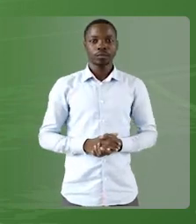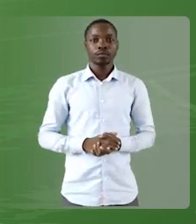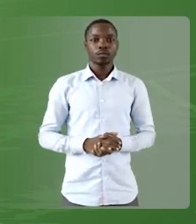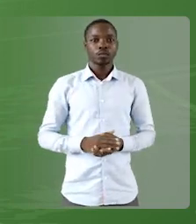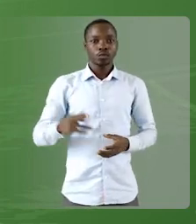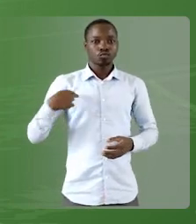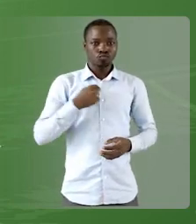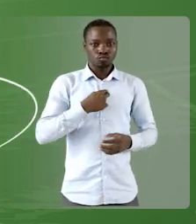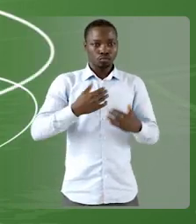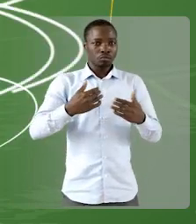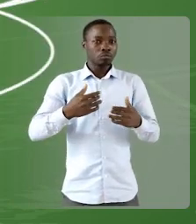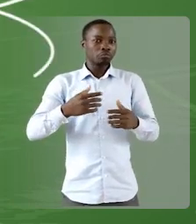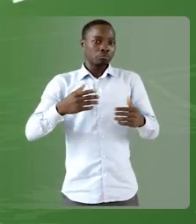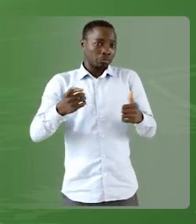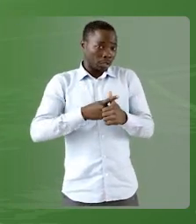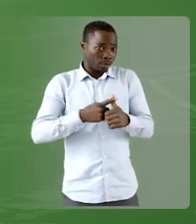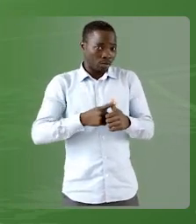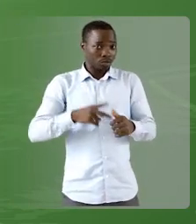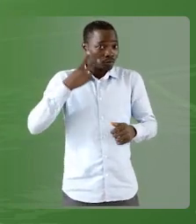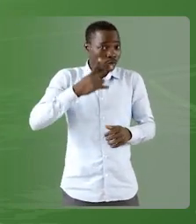Nous allons rechercher d'abord l'air.